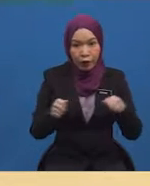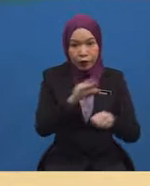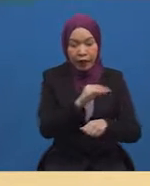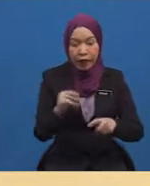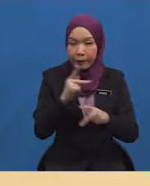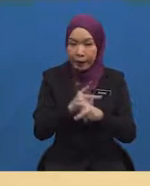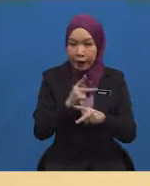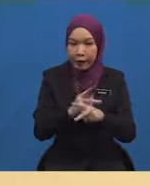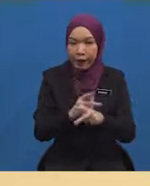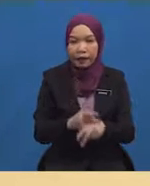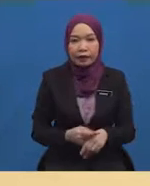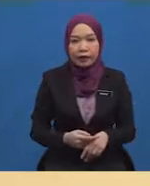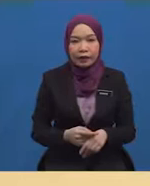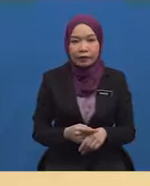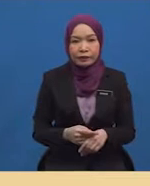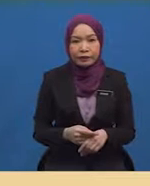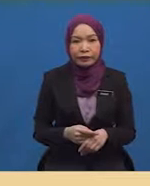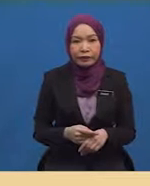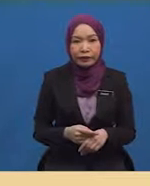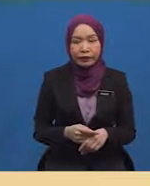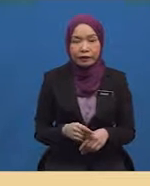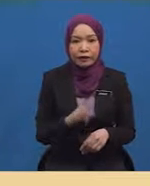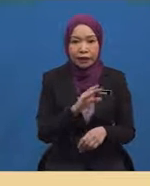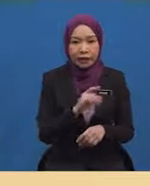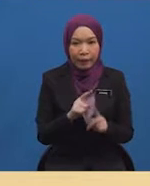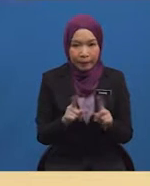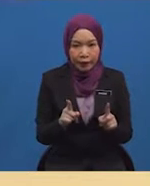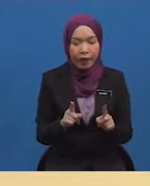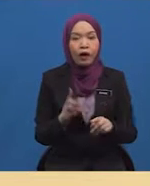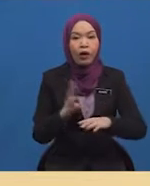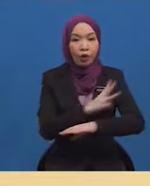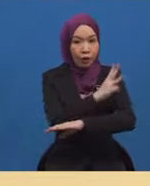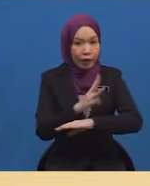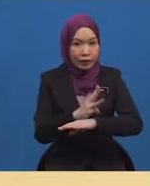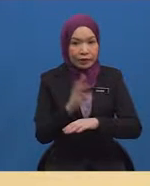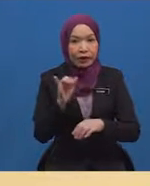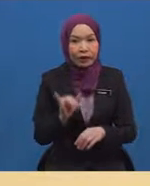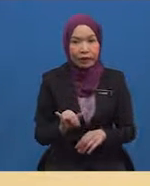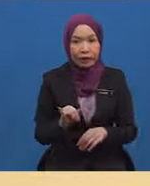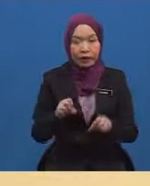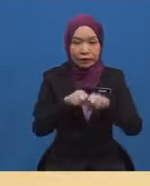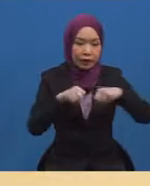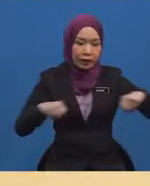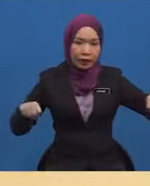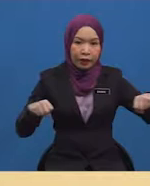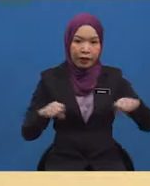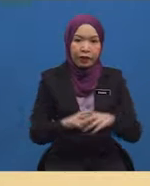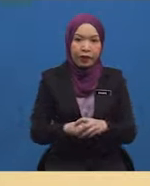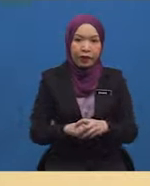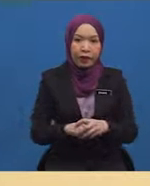perkhidmatan. Kawasan yang bersaliran buruk pula mempunyai penduduk yang jarang kerana perlu menebus